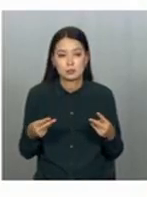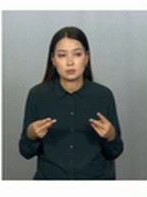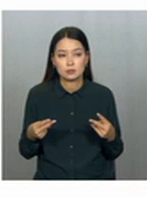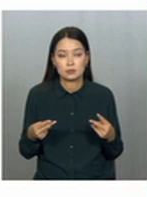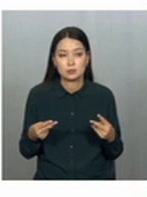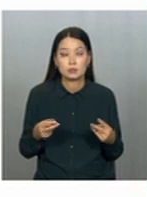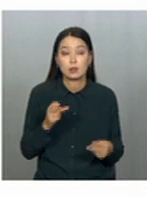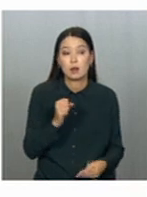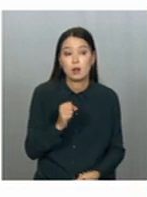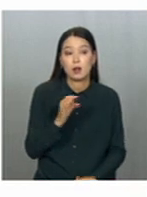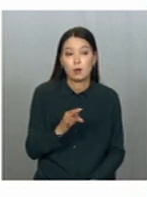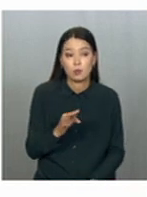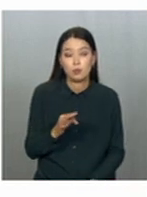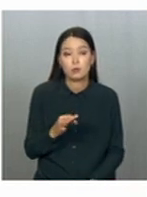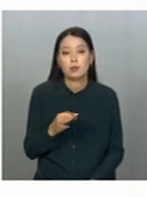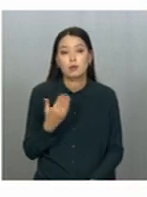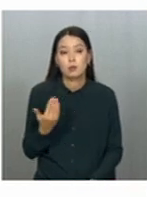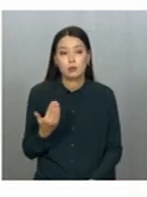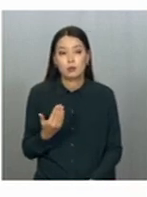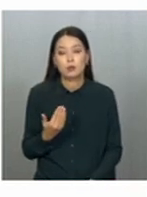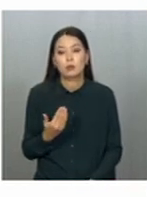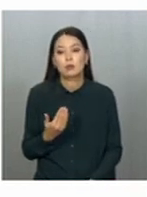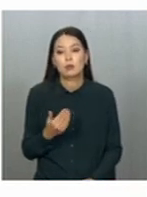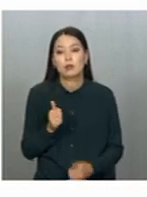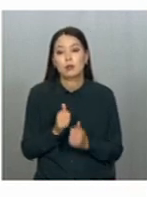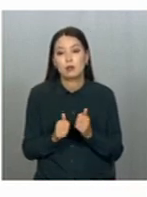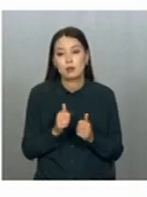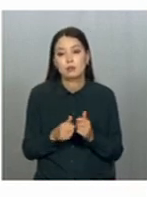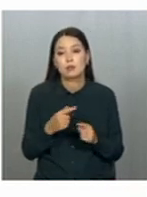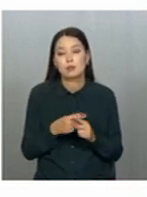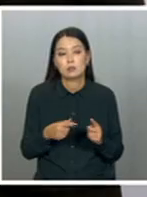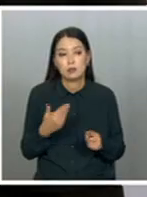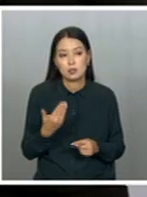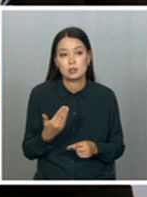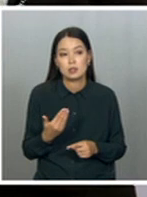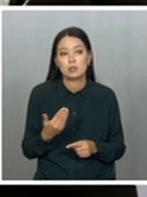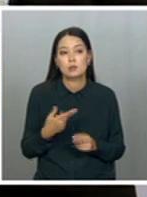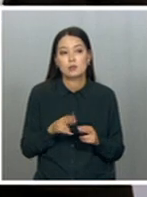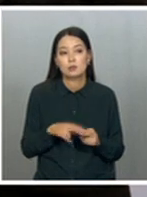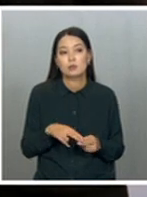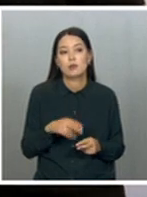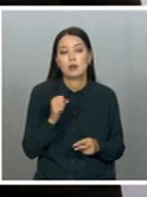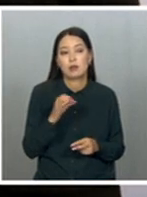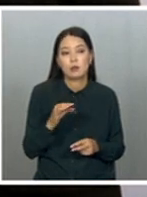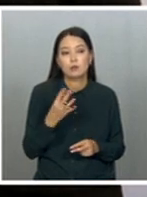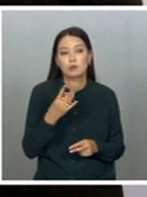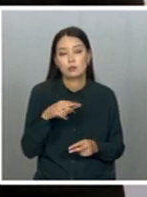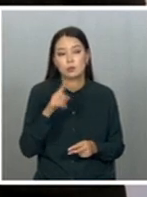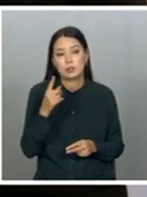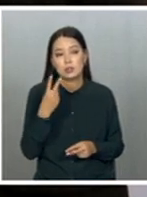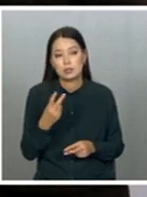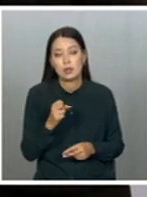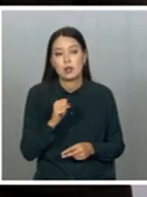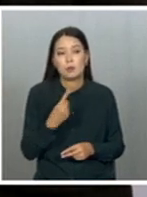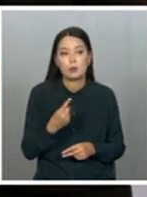тең. АО ол А-сының жартысы, сондықтан ол 4-ті бірасты 2. Ал